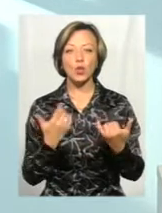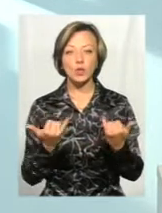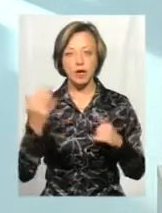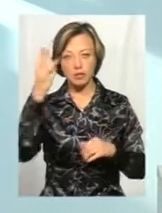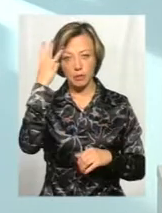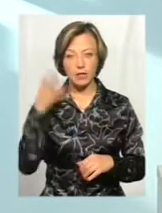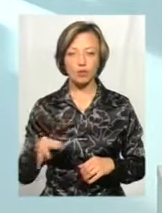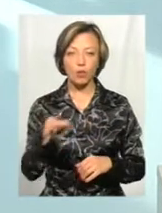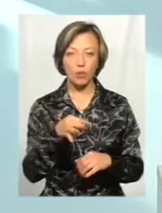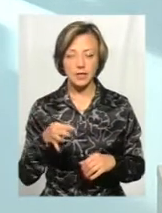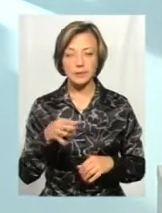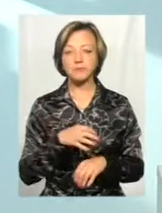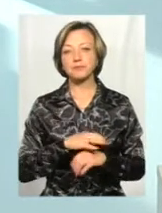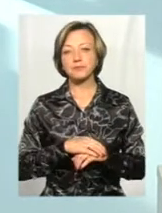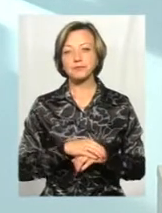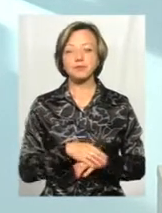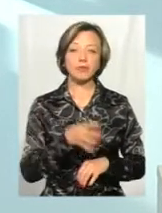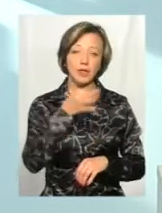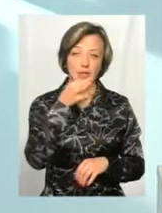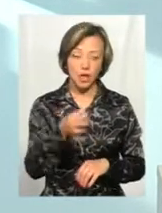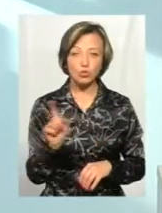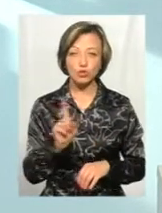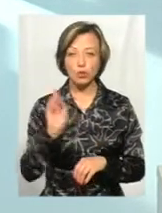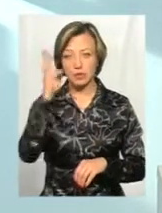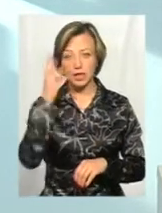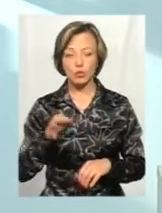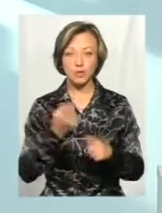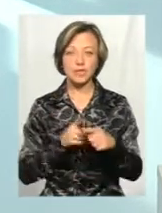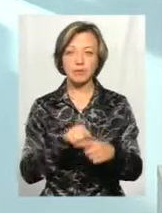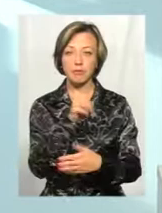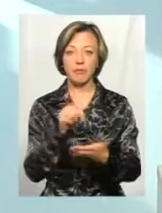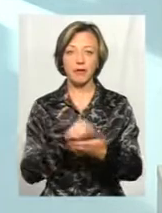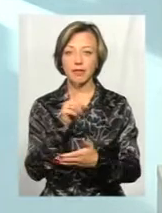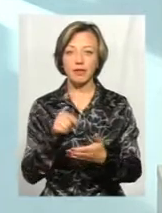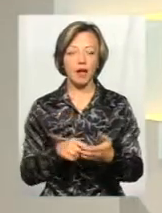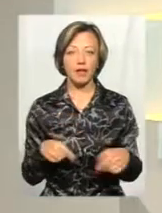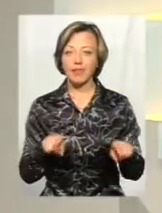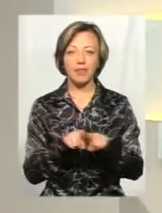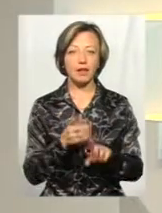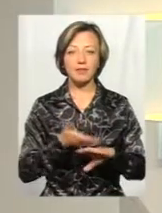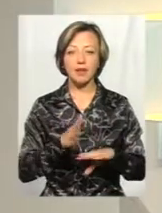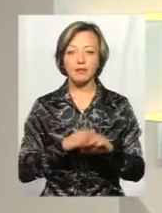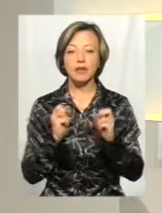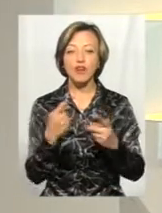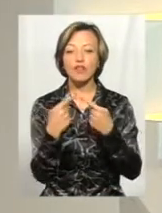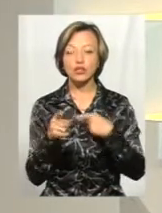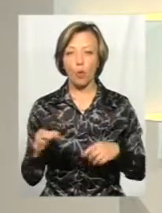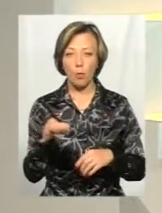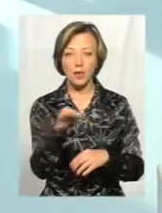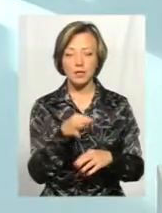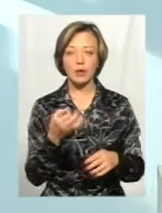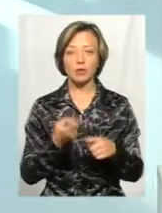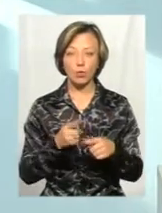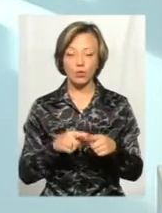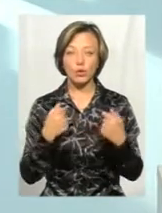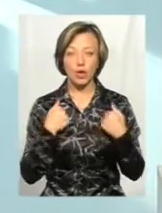Хмельницьку область. Скажу, що Хмельницькій області ці питання не є настільки складними, як в інших областях. І тому я думаю,